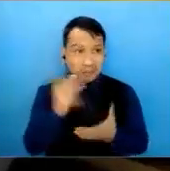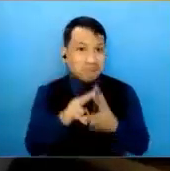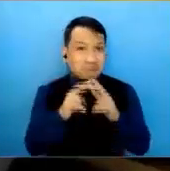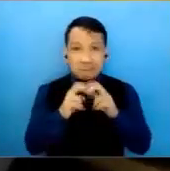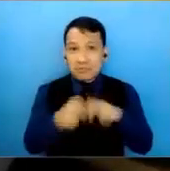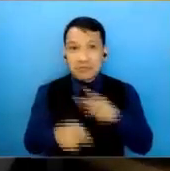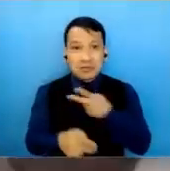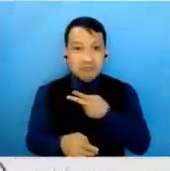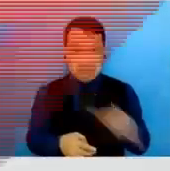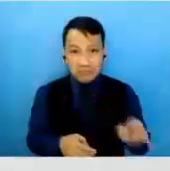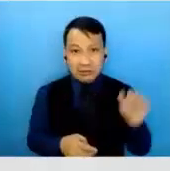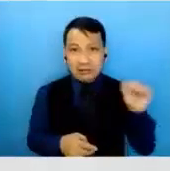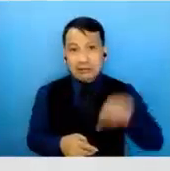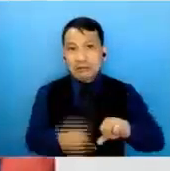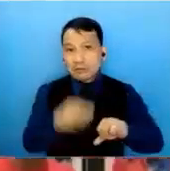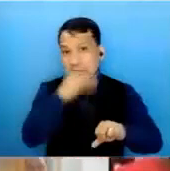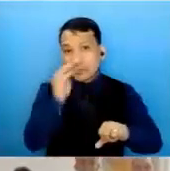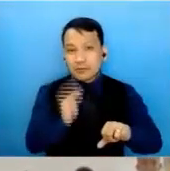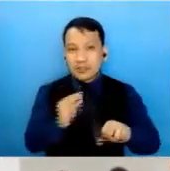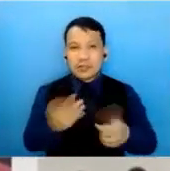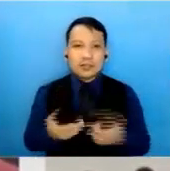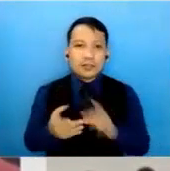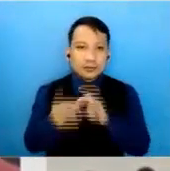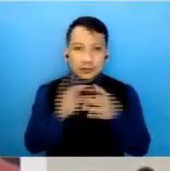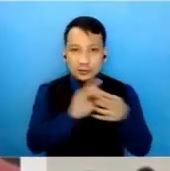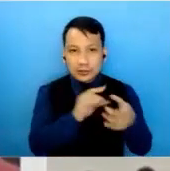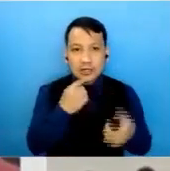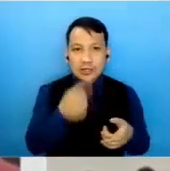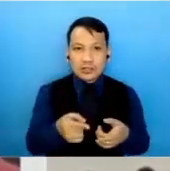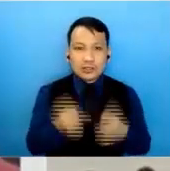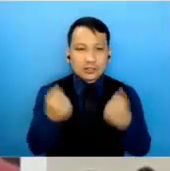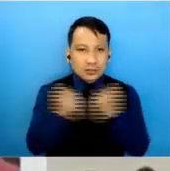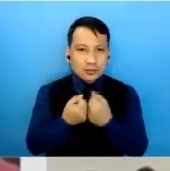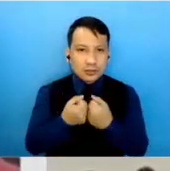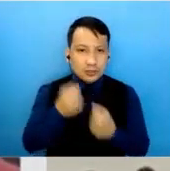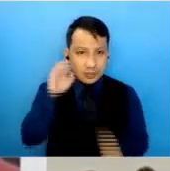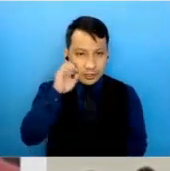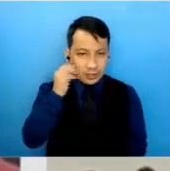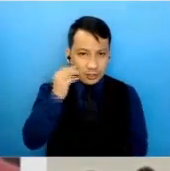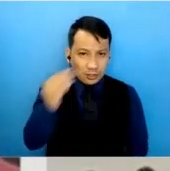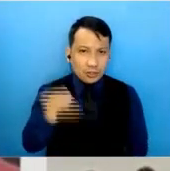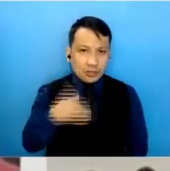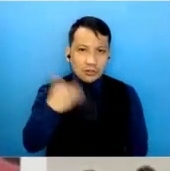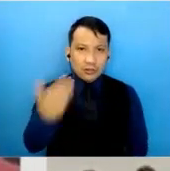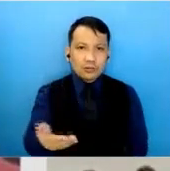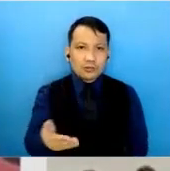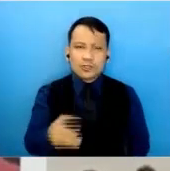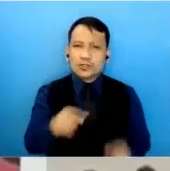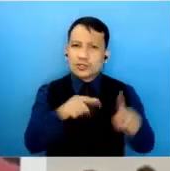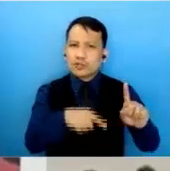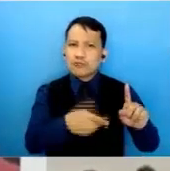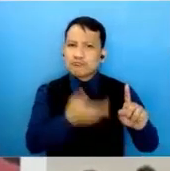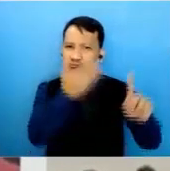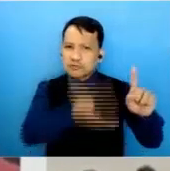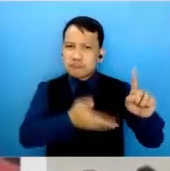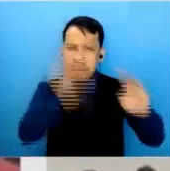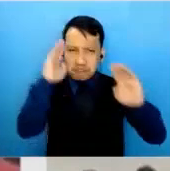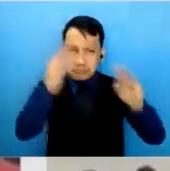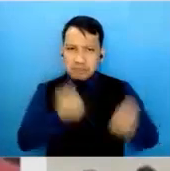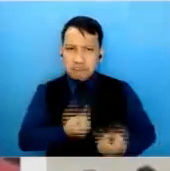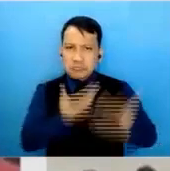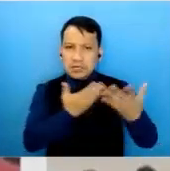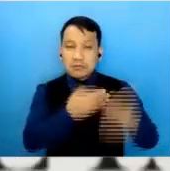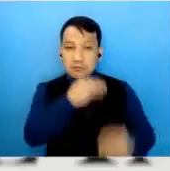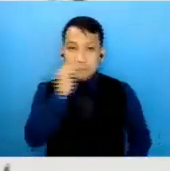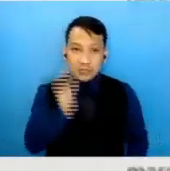pagkatalo. Sabi ng Olympic silver medalist boxer na si Yumir Marshall, mananatili raw niyang inspirasyon si